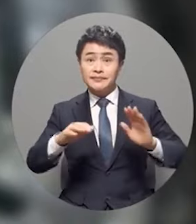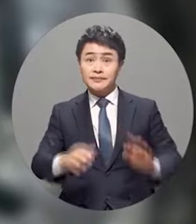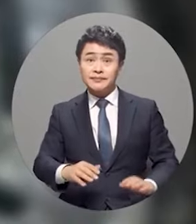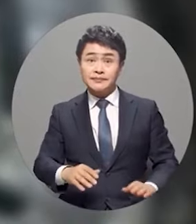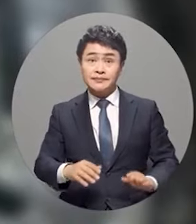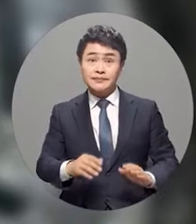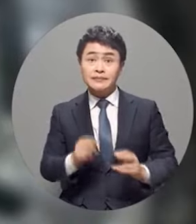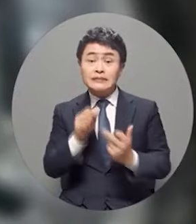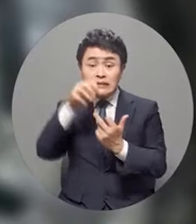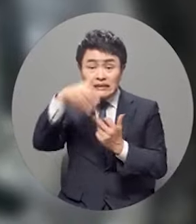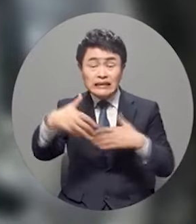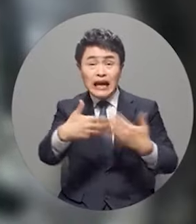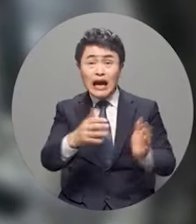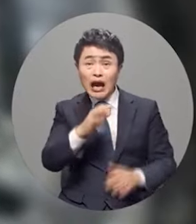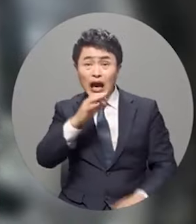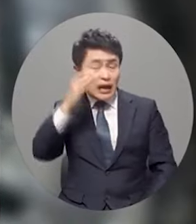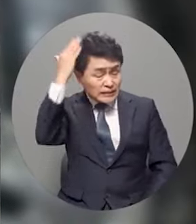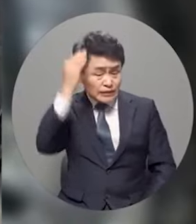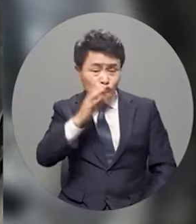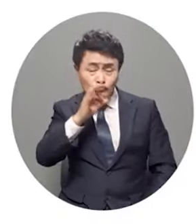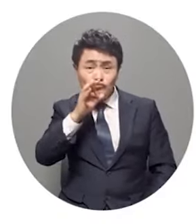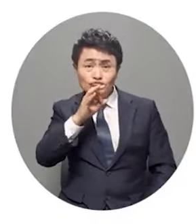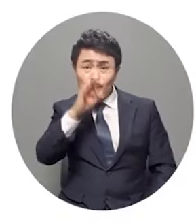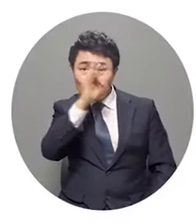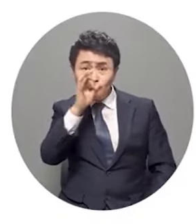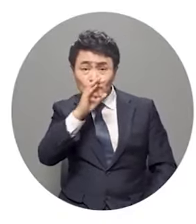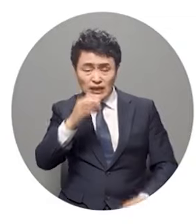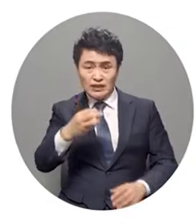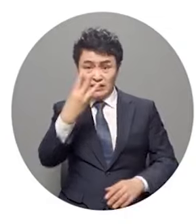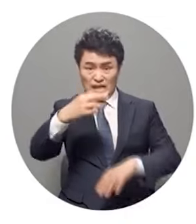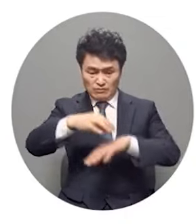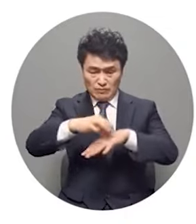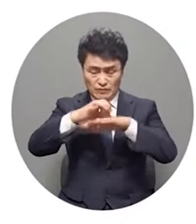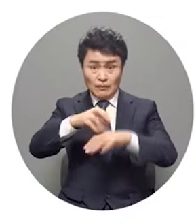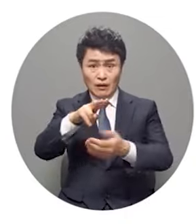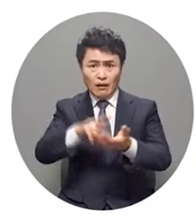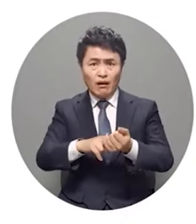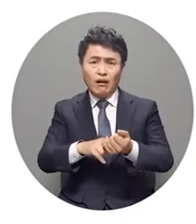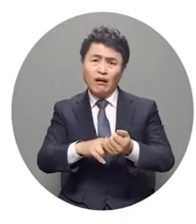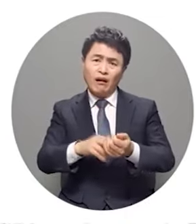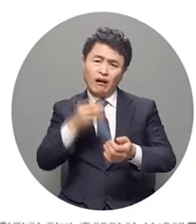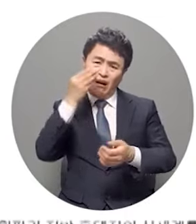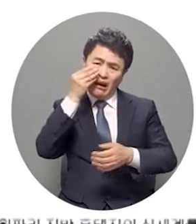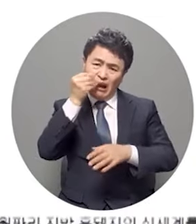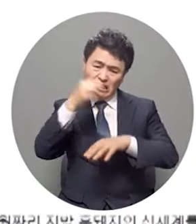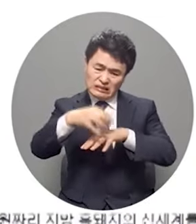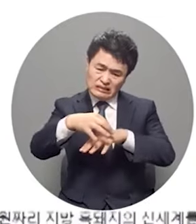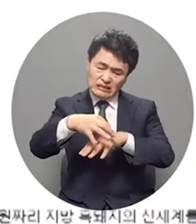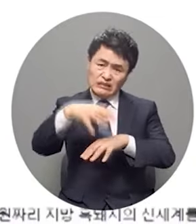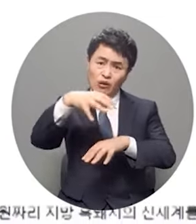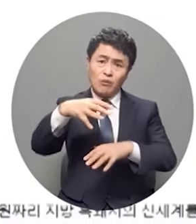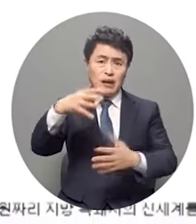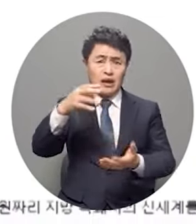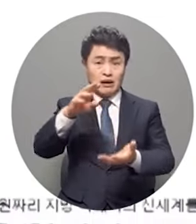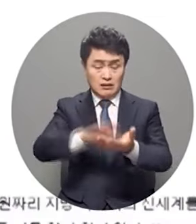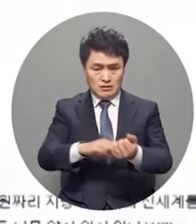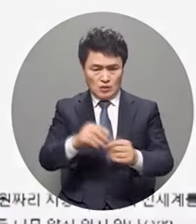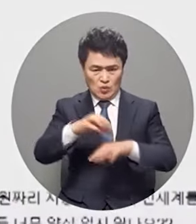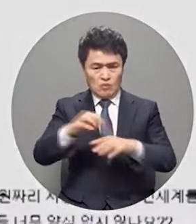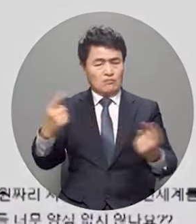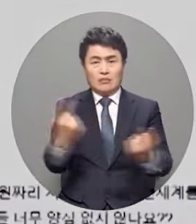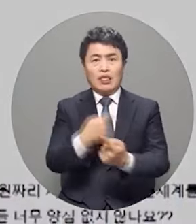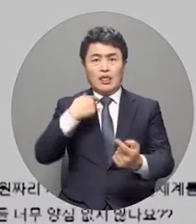서귀포시의 흑돼지 식당에서 판매한 삼겹살입니다. 비계가 너무 많아 항의했지만 고기를 바꿔주지